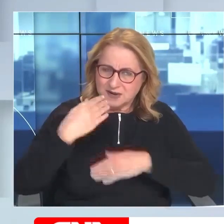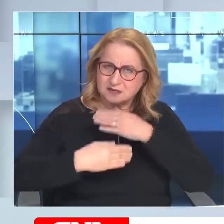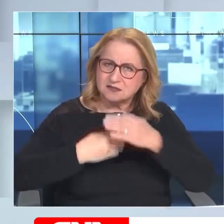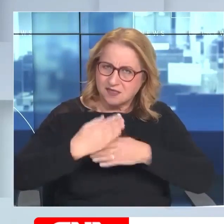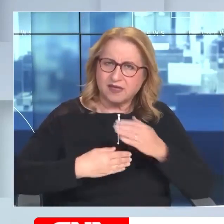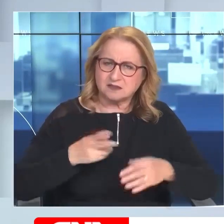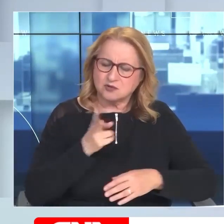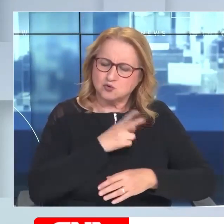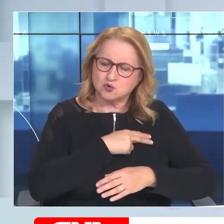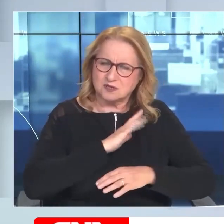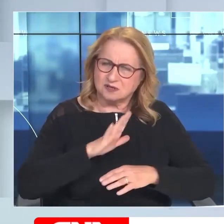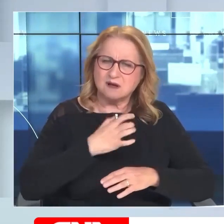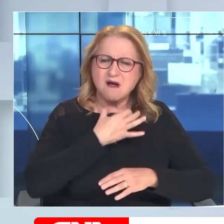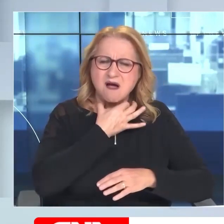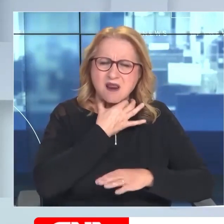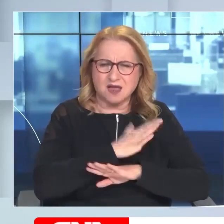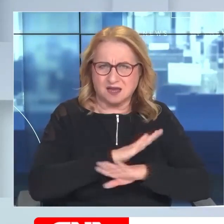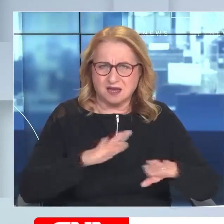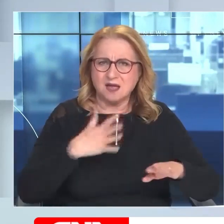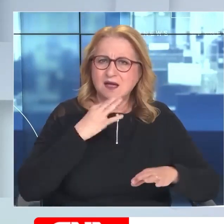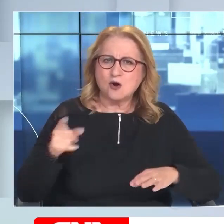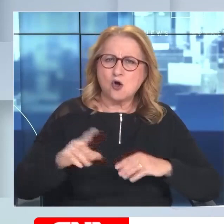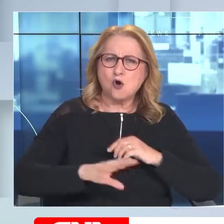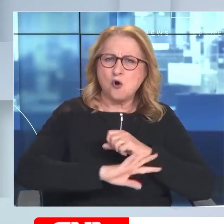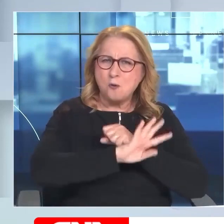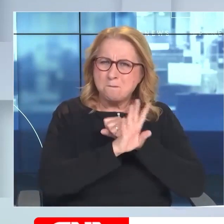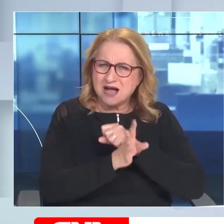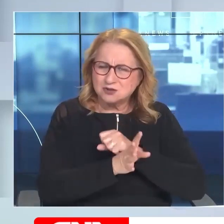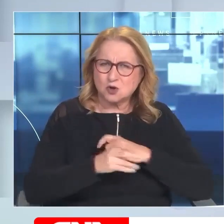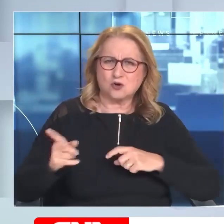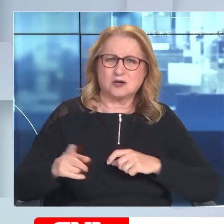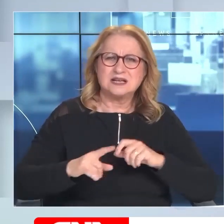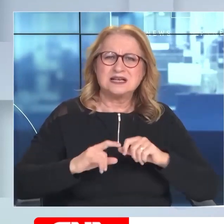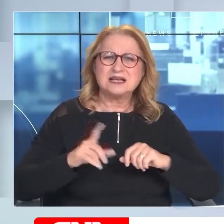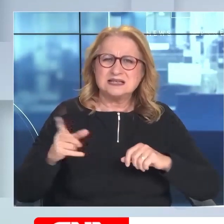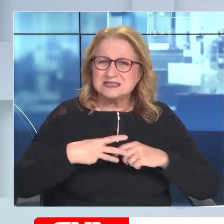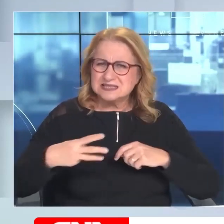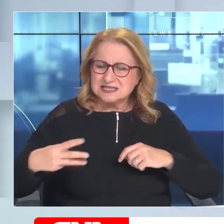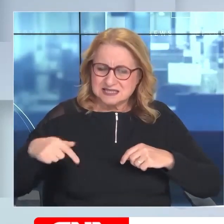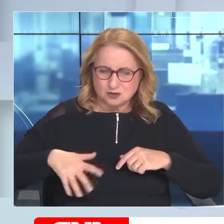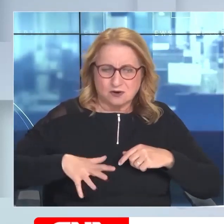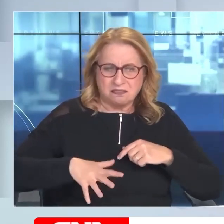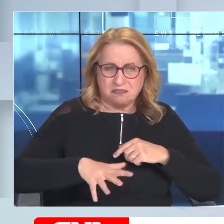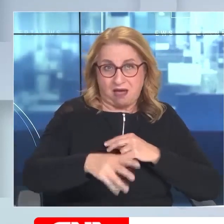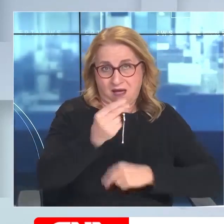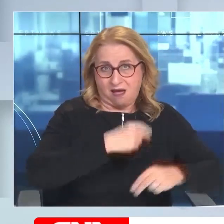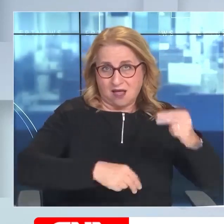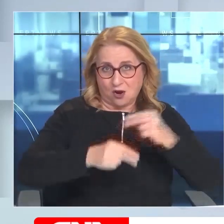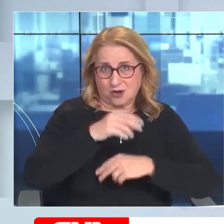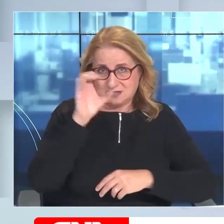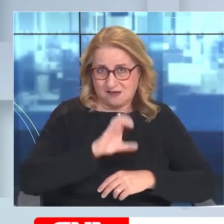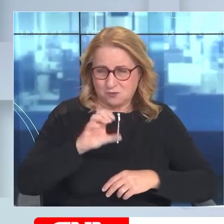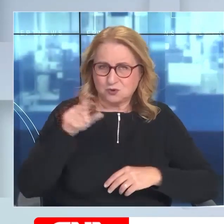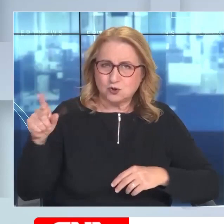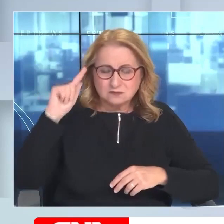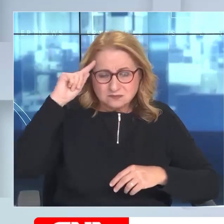ΣΥΡΙΖΑ θα διαγωνίζονται σε τοξικότητα καθώς βαδίζουμε προς τις ευρωεκλογές. Νομίζω ότι είδατε και τον κινησμό με